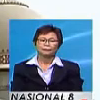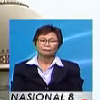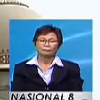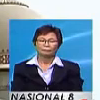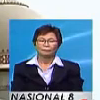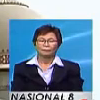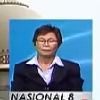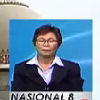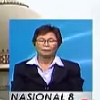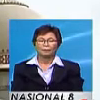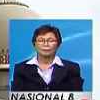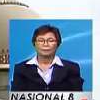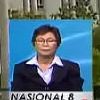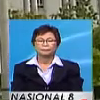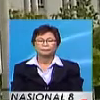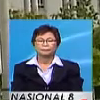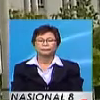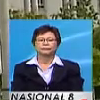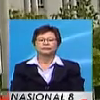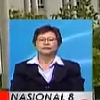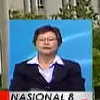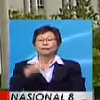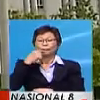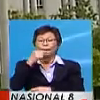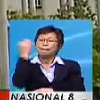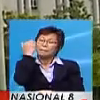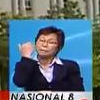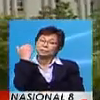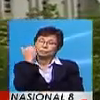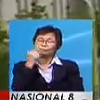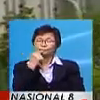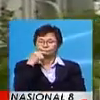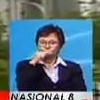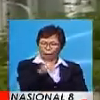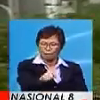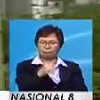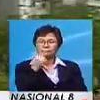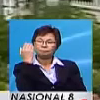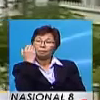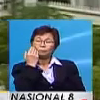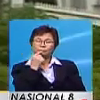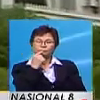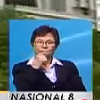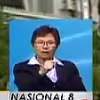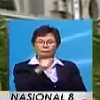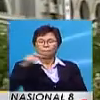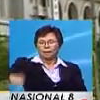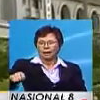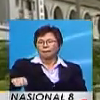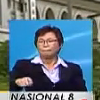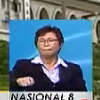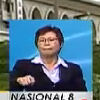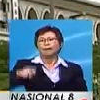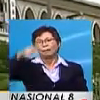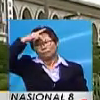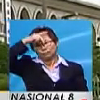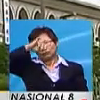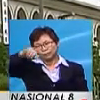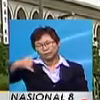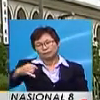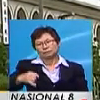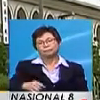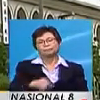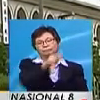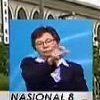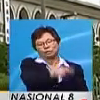juta perintah berkenaan dikeluarkan majistret nikish fahani taznim Wan Abdul Rahman di Mahkamah majistrk Putrajaya mereka